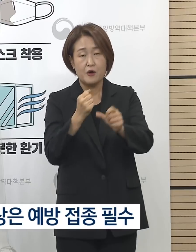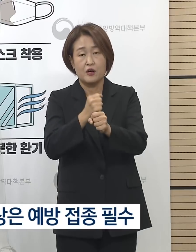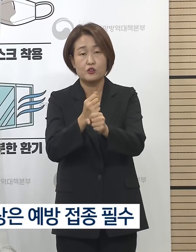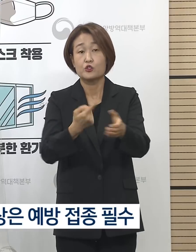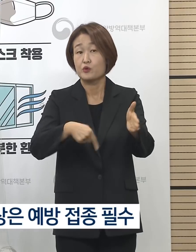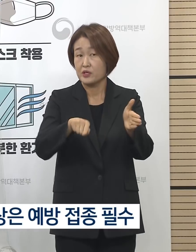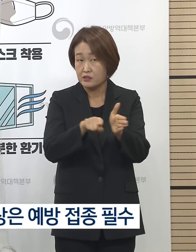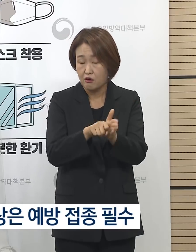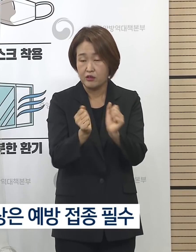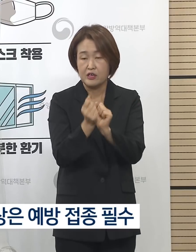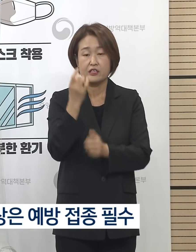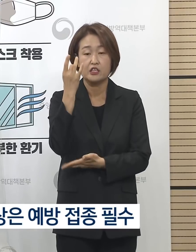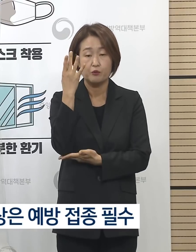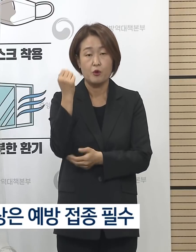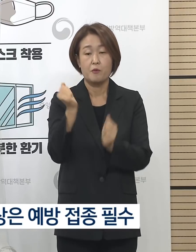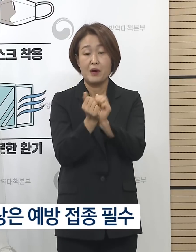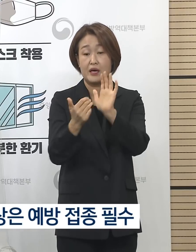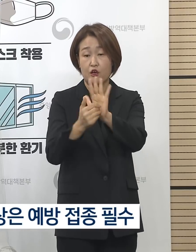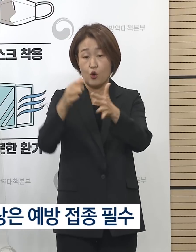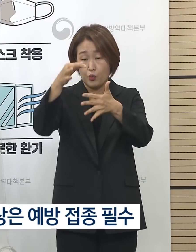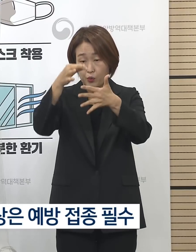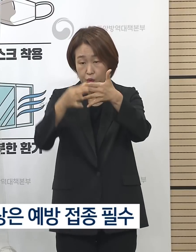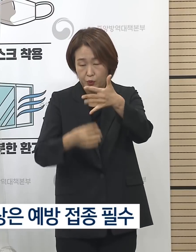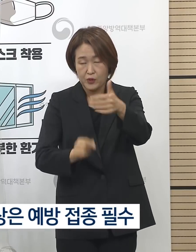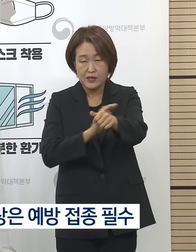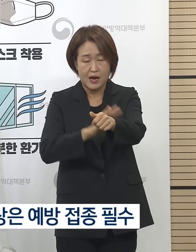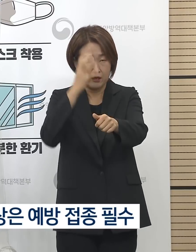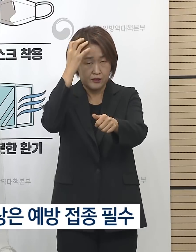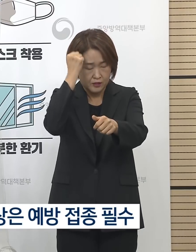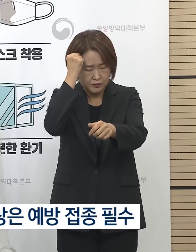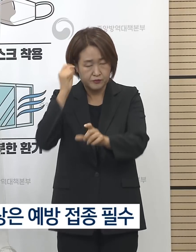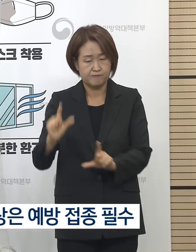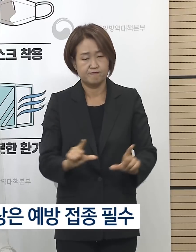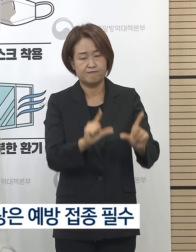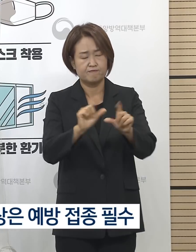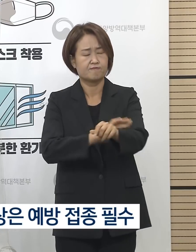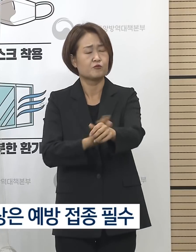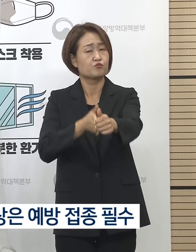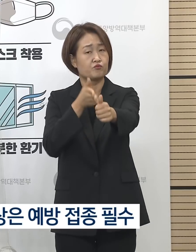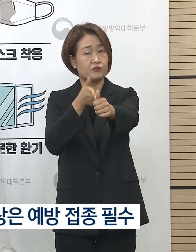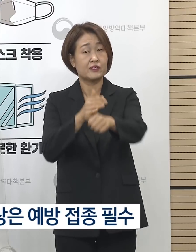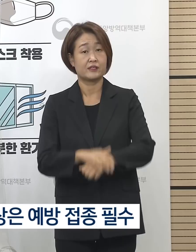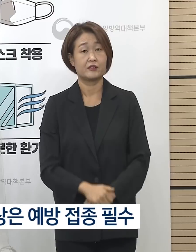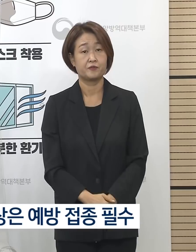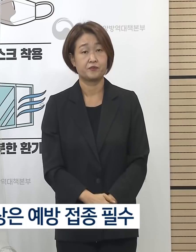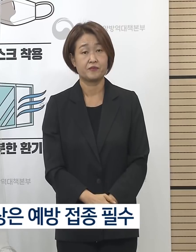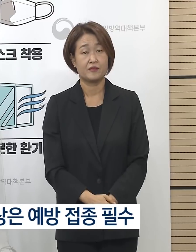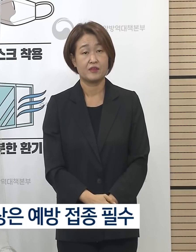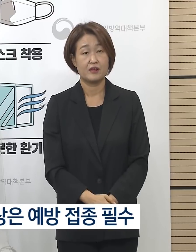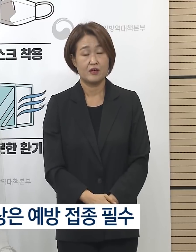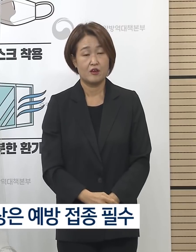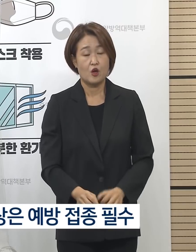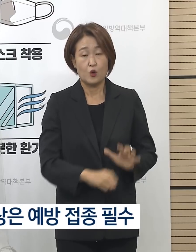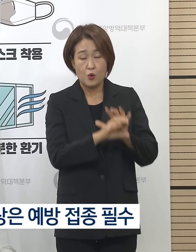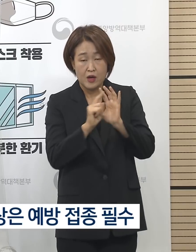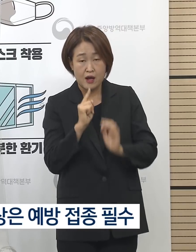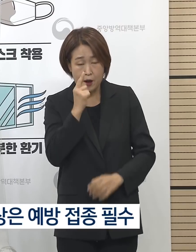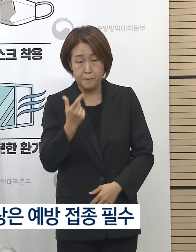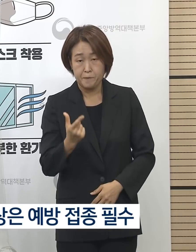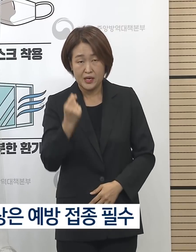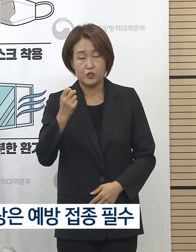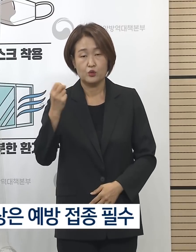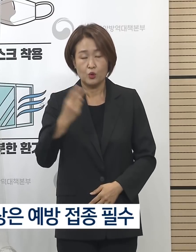방역 수칙을 생활화해 주시기를 거듭 당부드립니다. 방역 당국은 신속한 검사와 접촉자